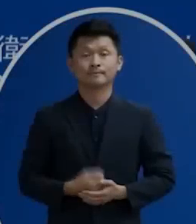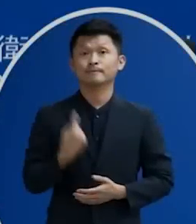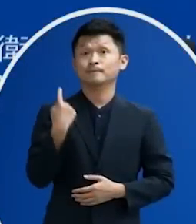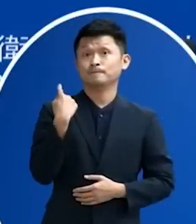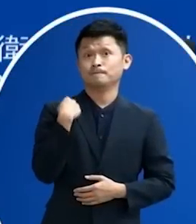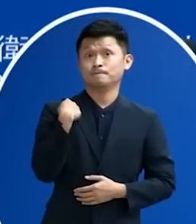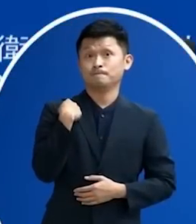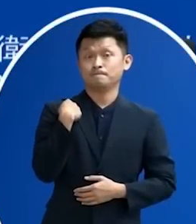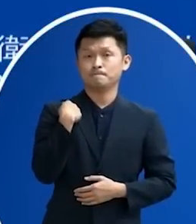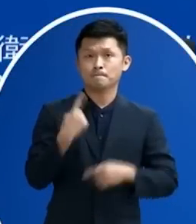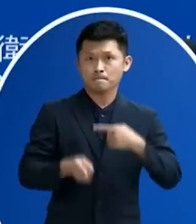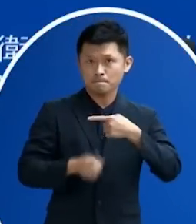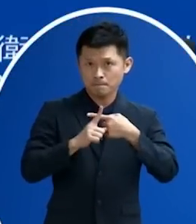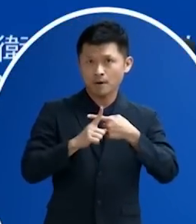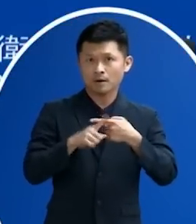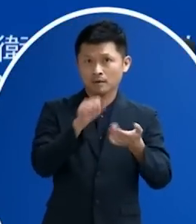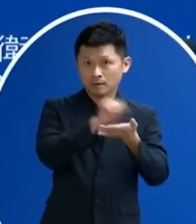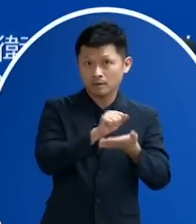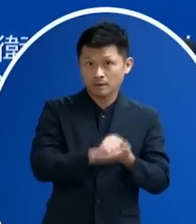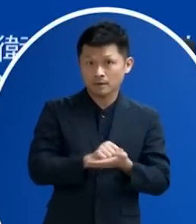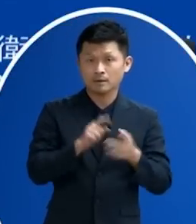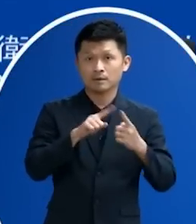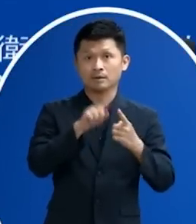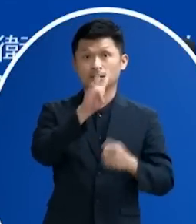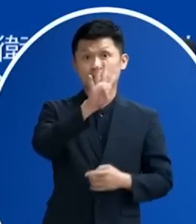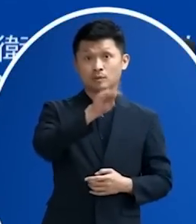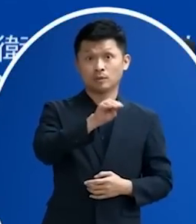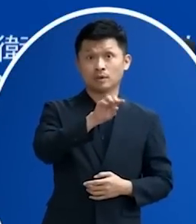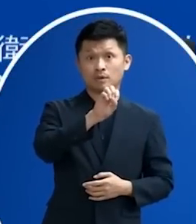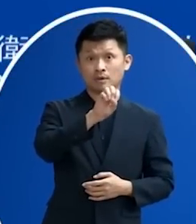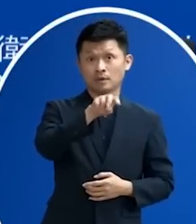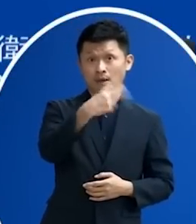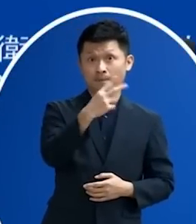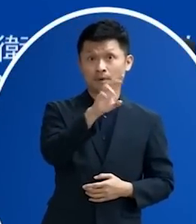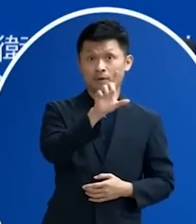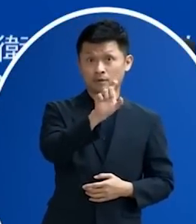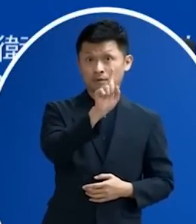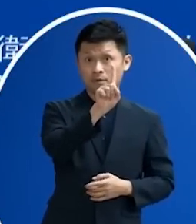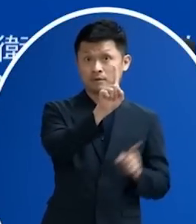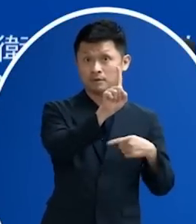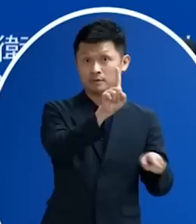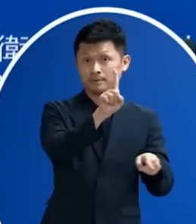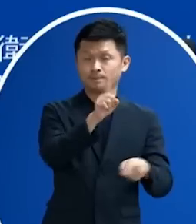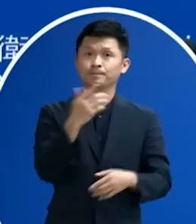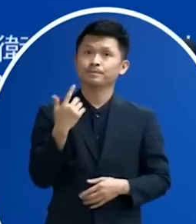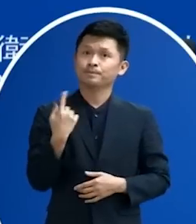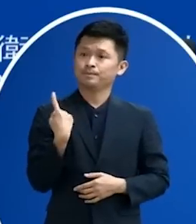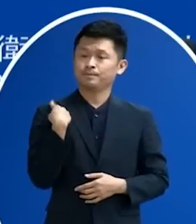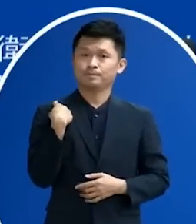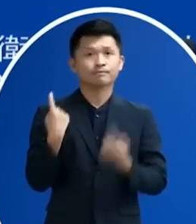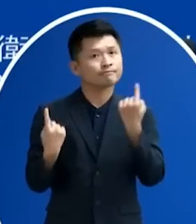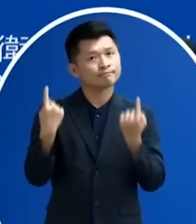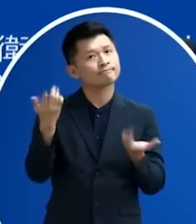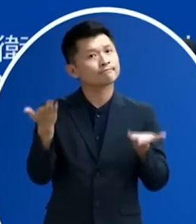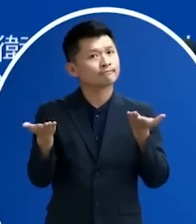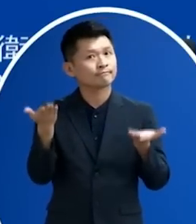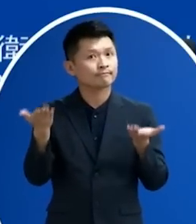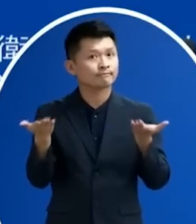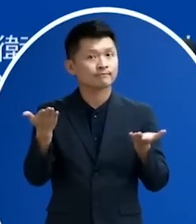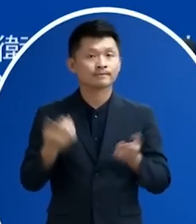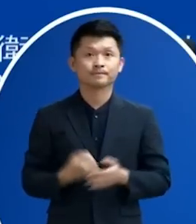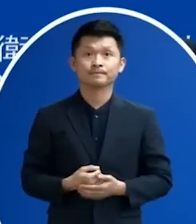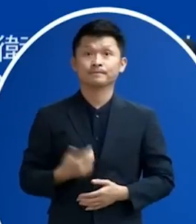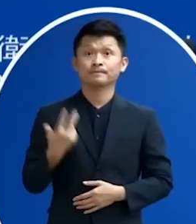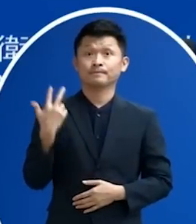我们在昨天新确认的本土病例数有40,261位，那跟之前一天的差不多啊，比